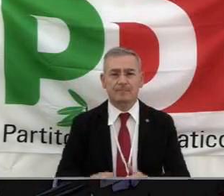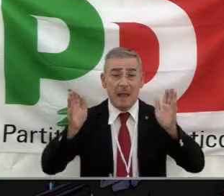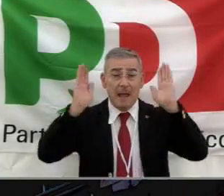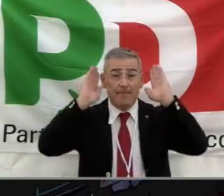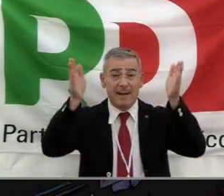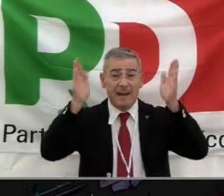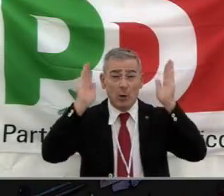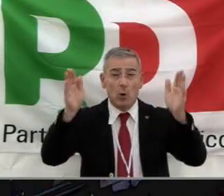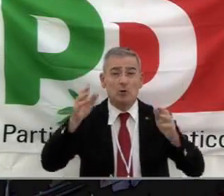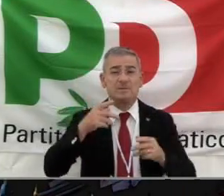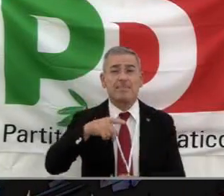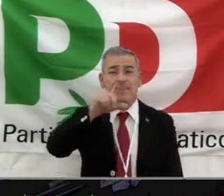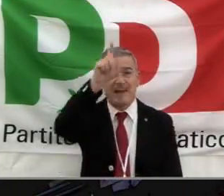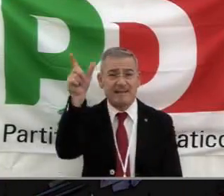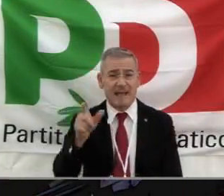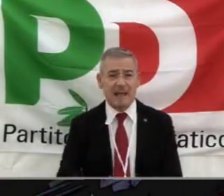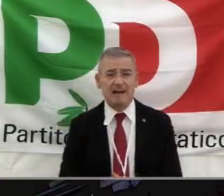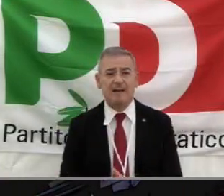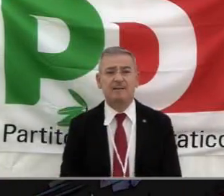pericolosi per il paese,